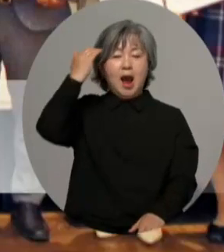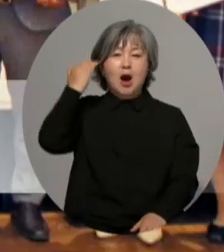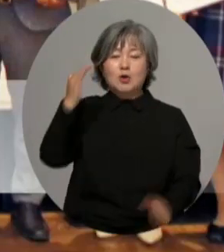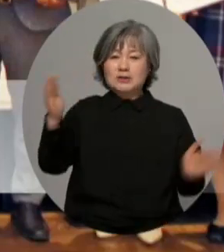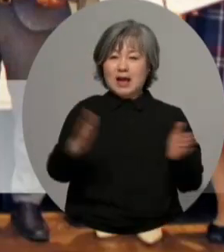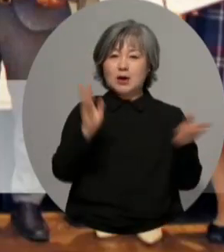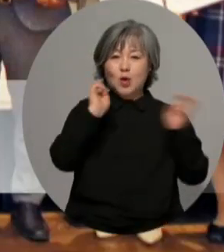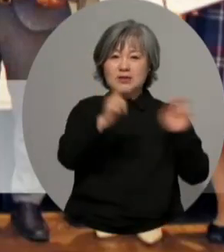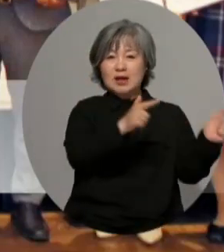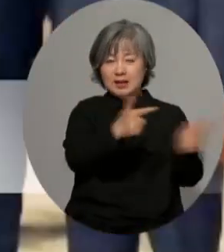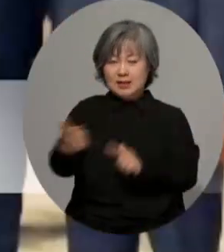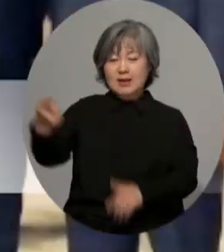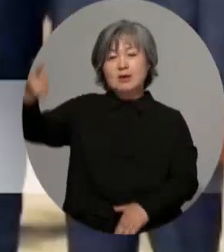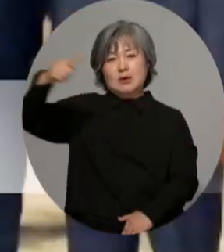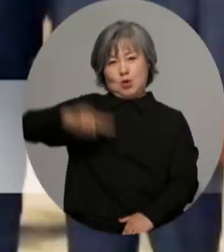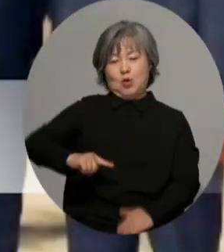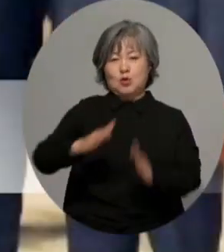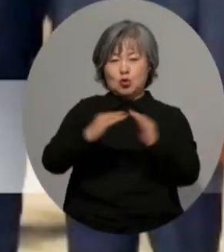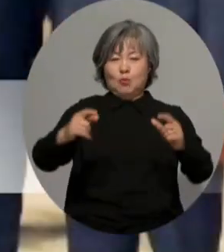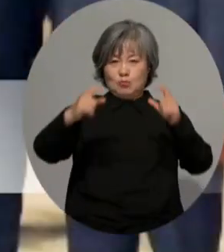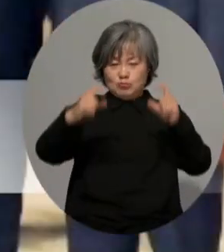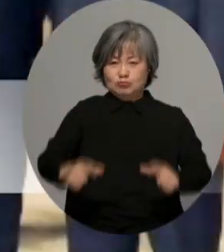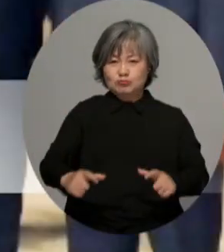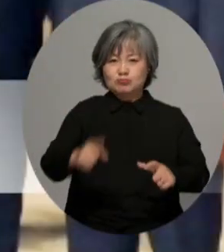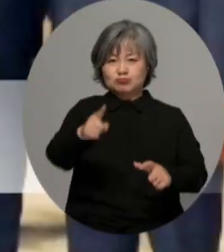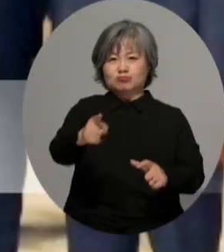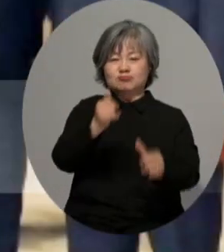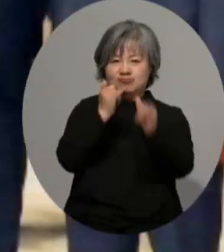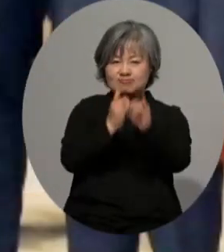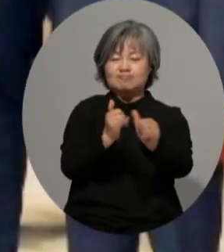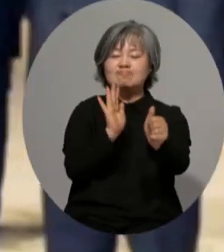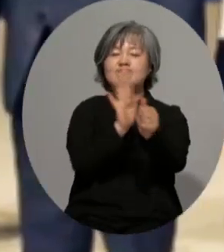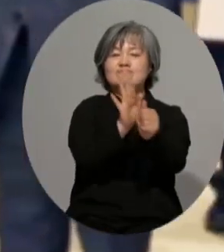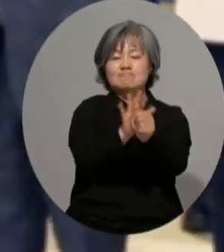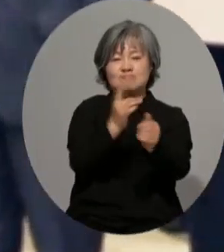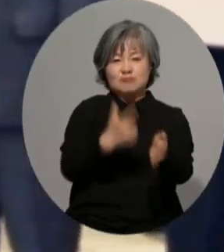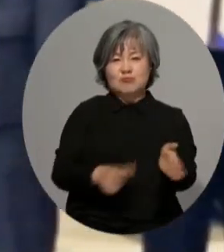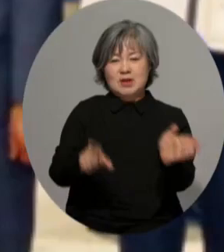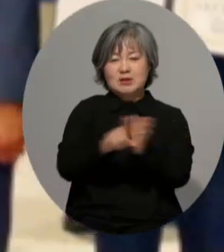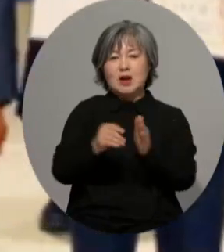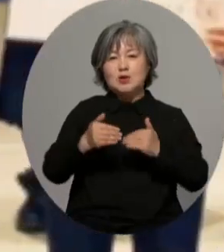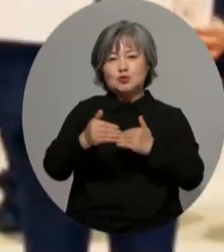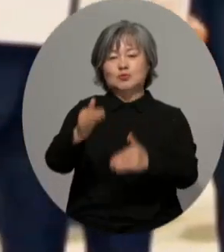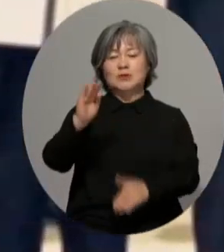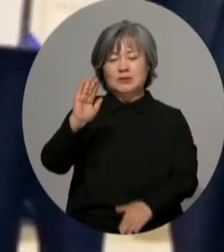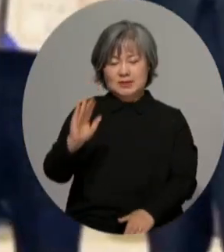중소기업인 대회에 이어 전북지역 중소기업 수상자들을 격려하기 위해 마련됐습니다